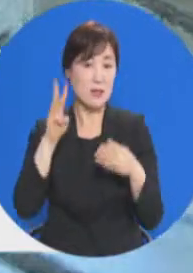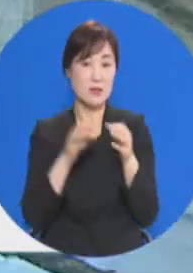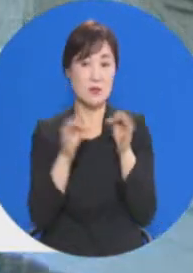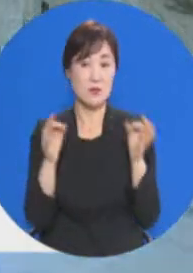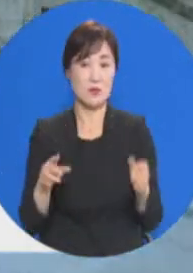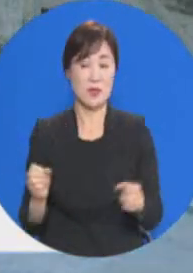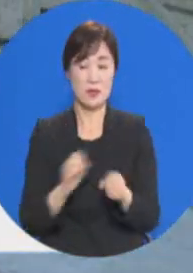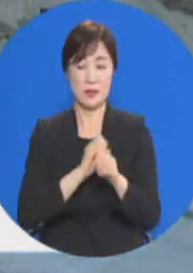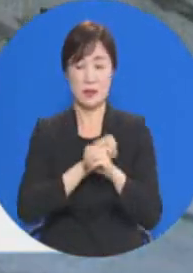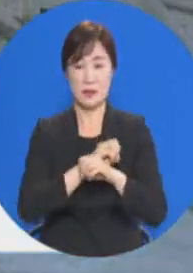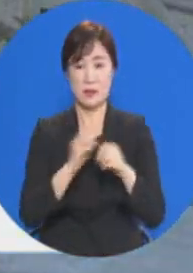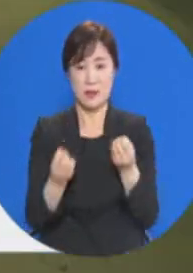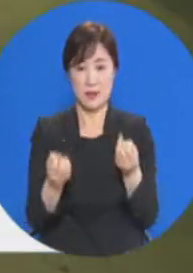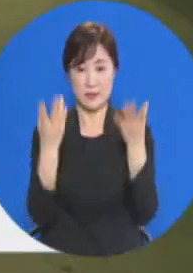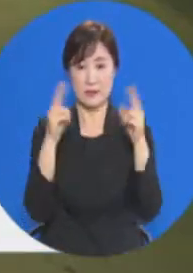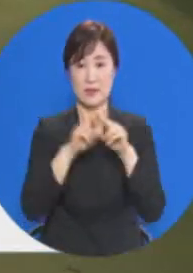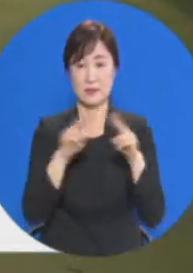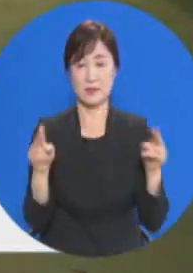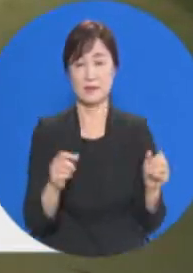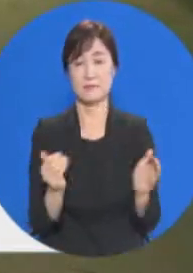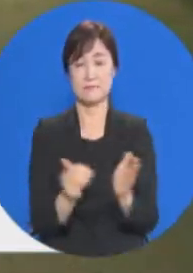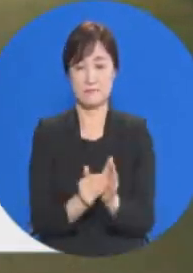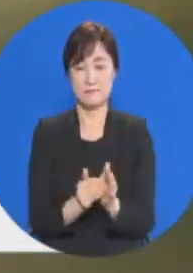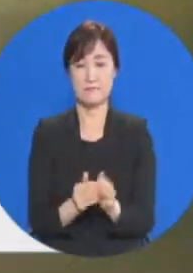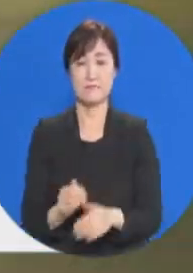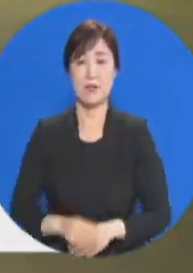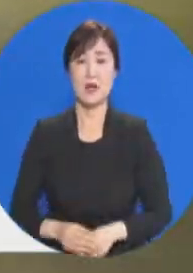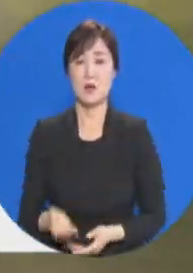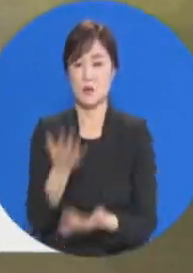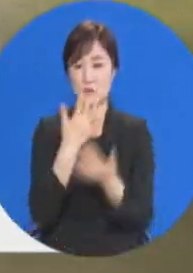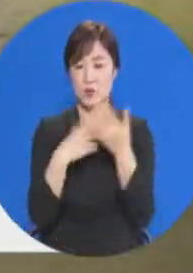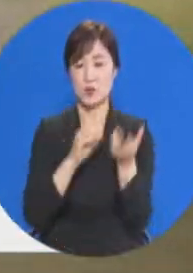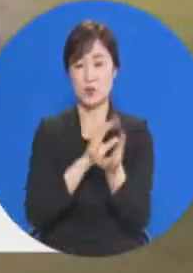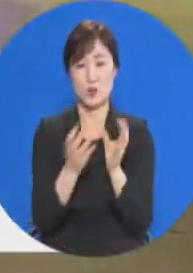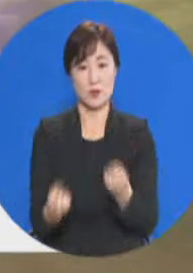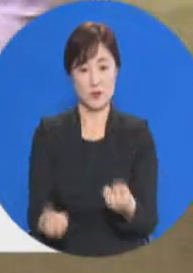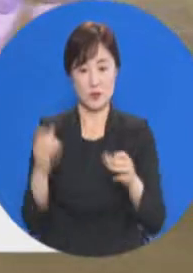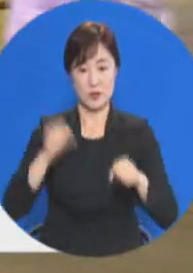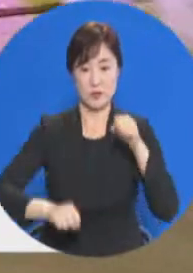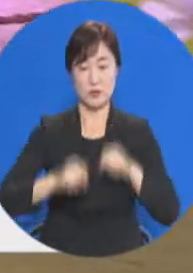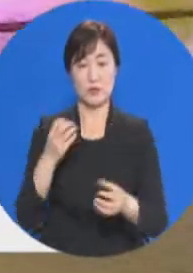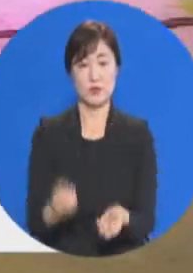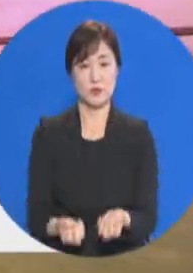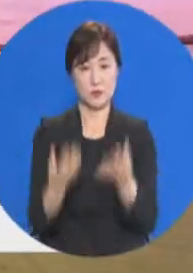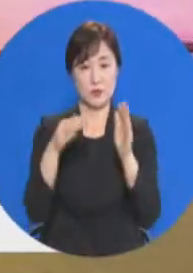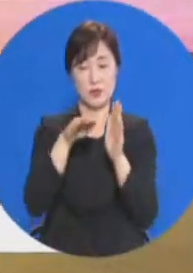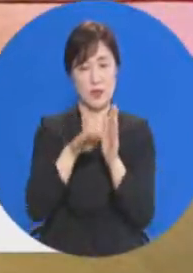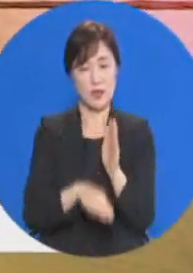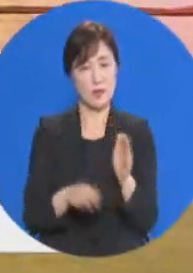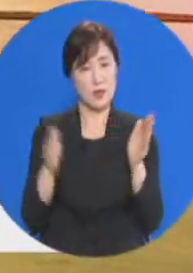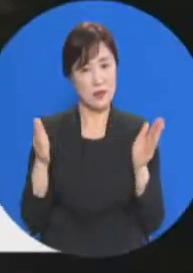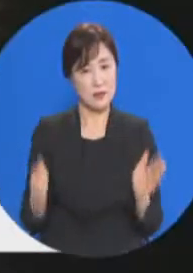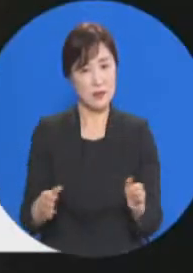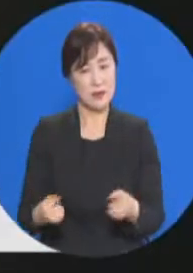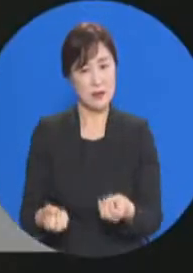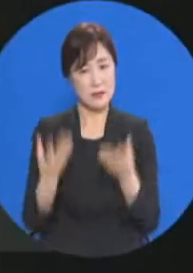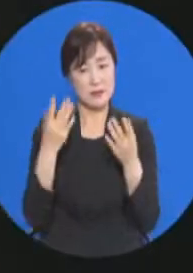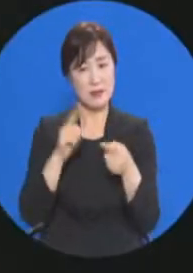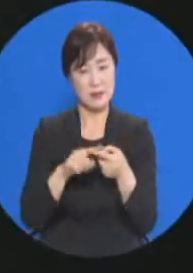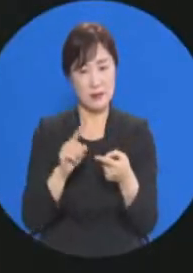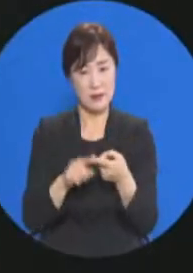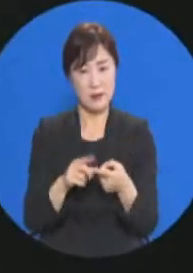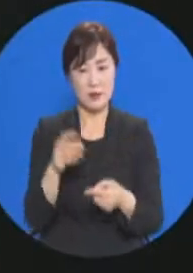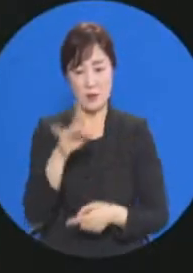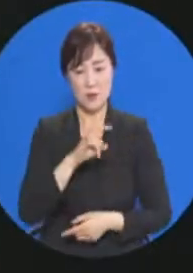열지 않기로 결정했다고 밝혔습니다. 한편 불꽃축제와 북축제 등 하반기 예정된 다른 행사에 대해